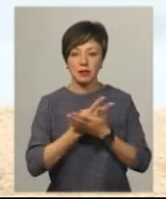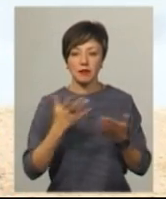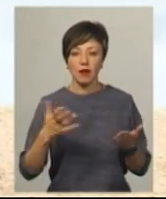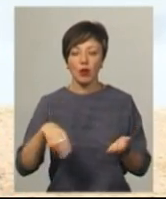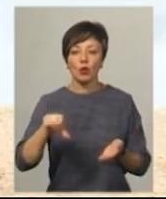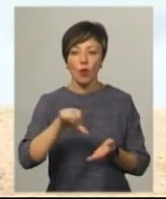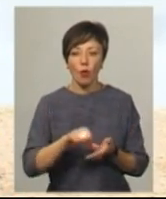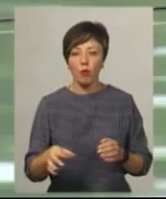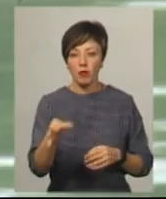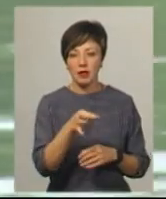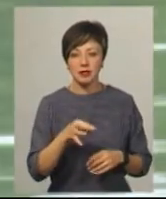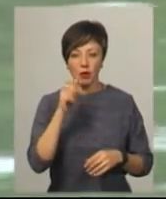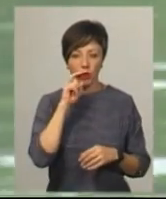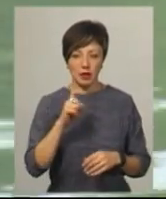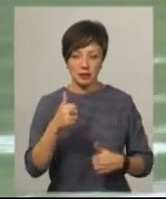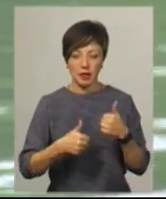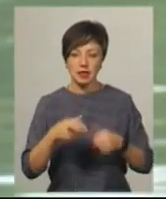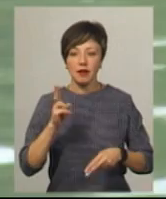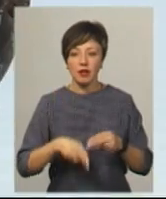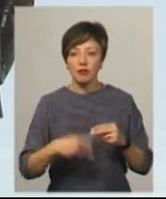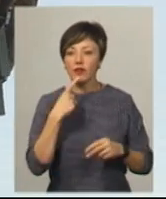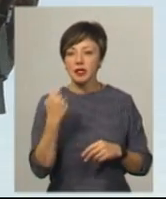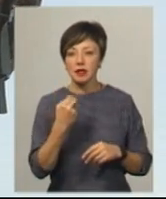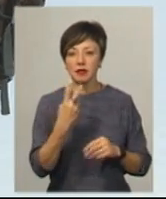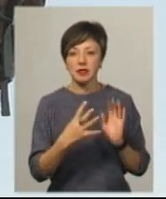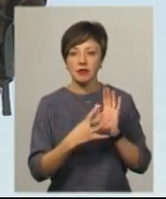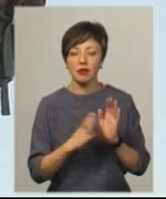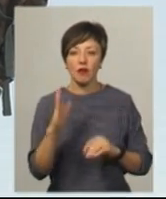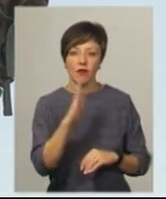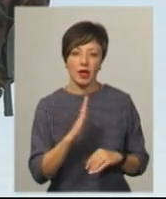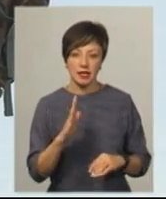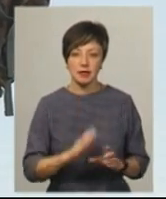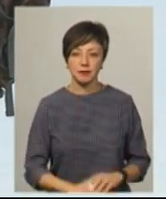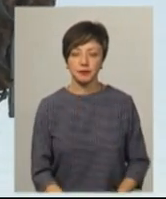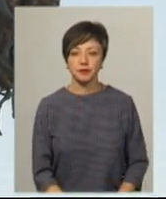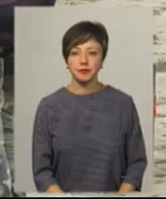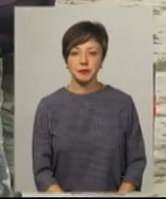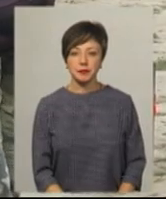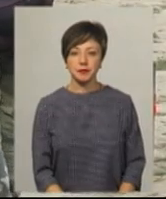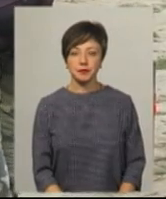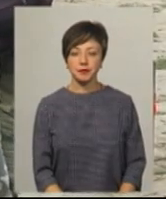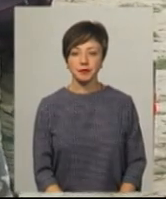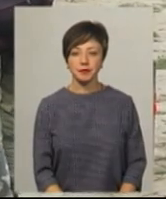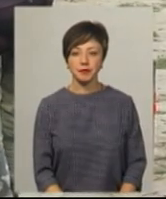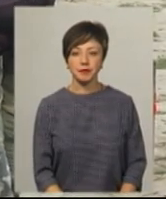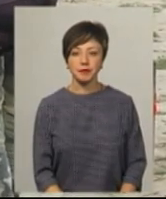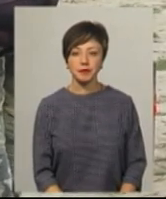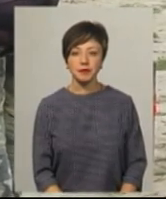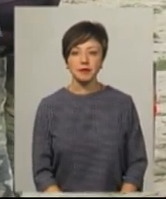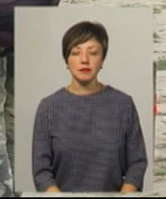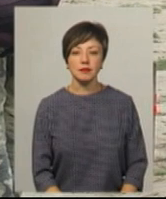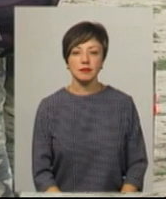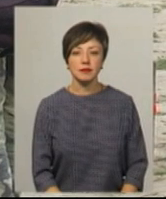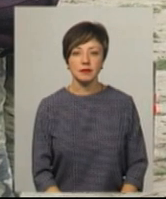представляють область на Україні. Завершиться змагання в неділю 29 вересня. Андрій Гуменний, Дем'ян Цегольник, Анастасія Збродова. Новини на